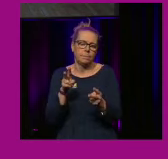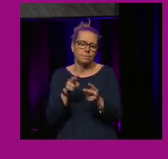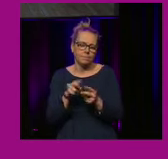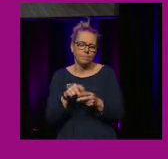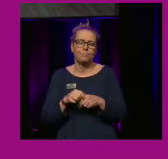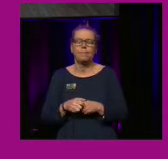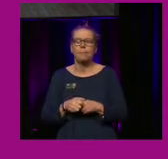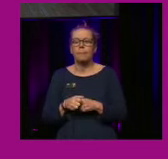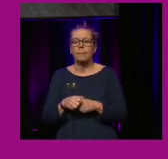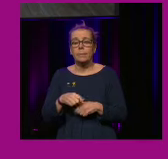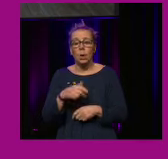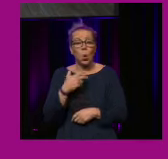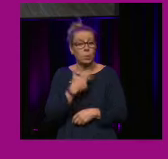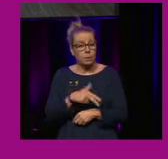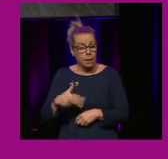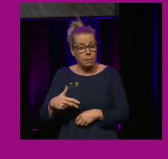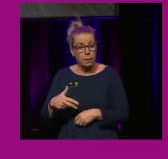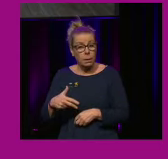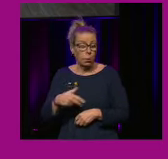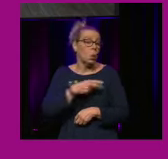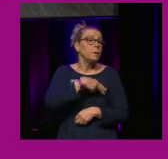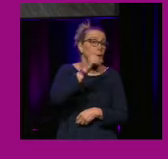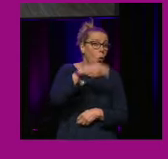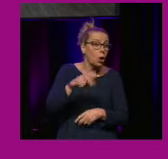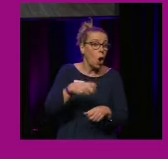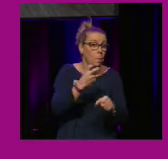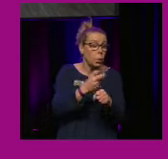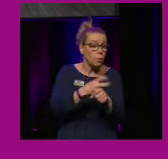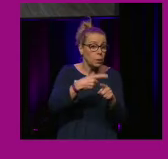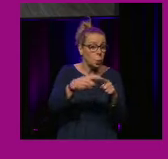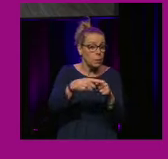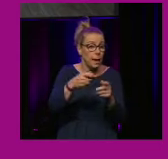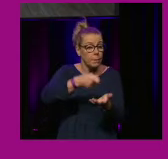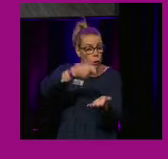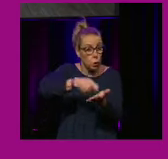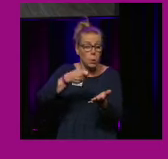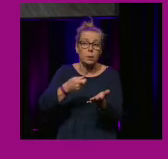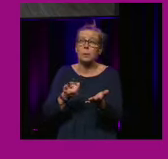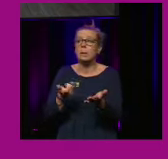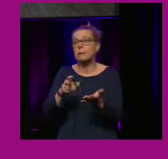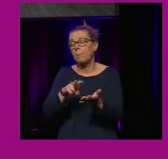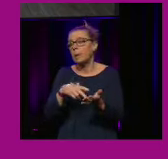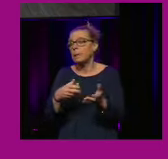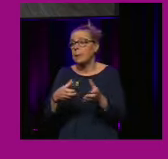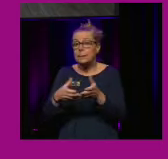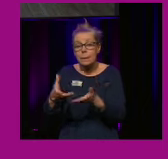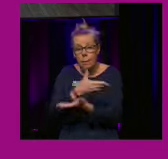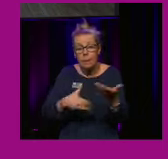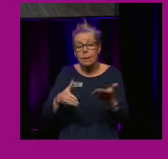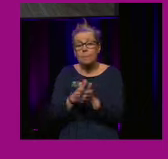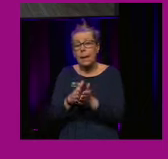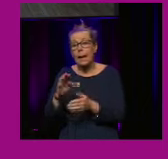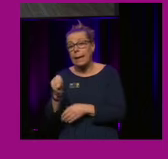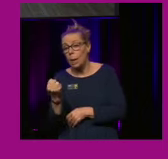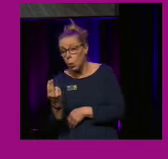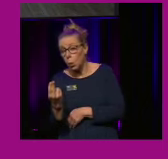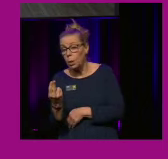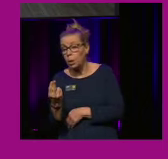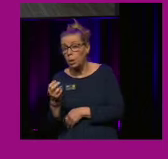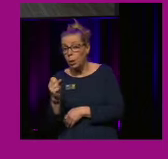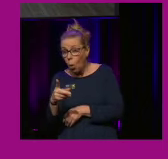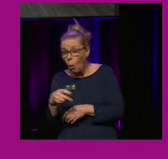är Danmark, Norge prövar olika beslut som i samband med till exempel samarbetet med EU om det står